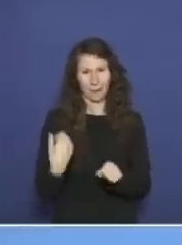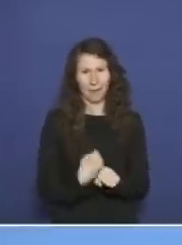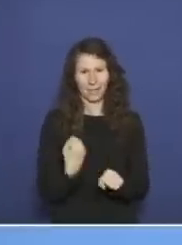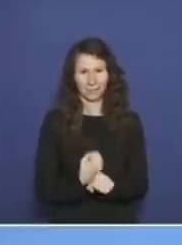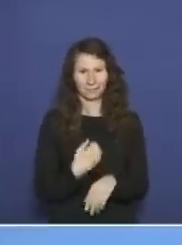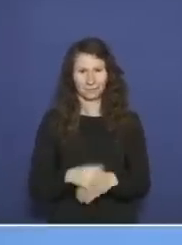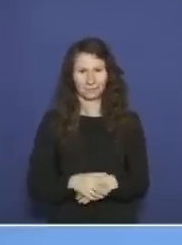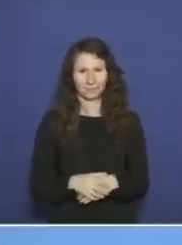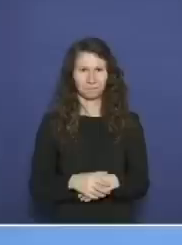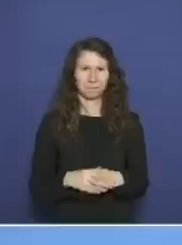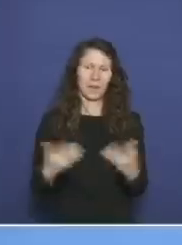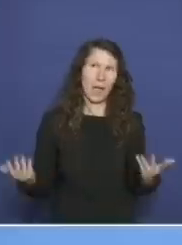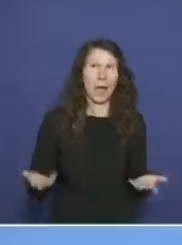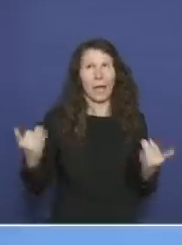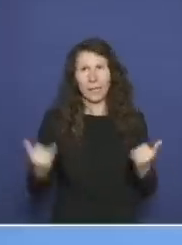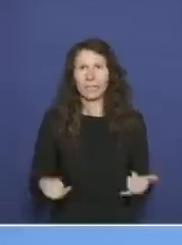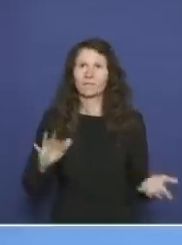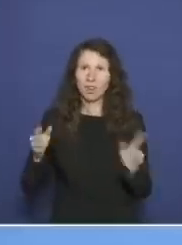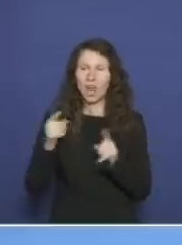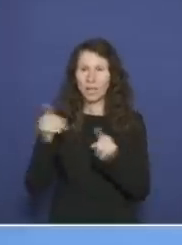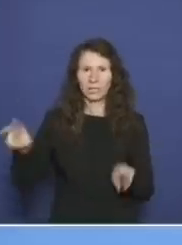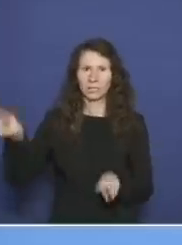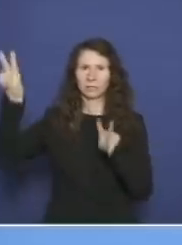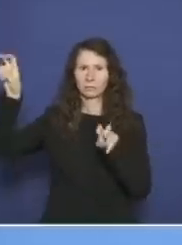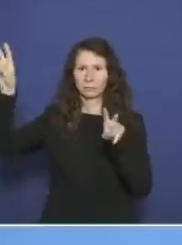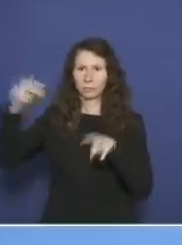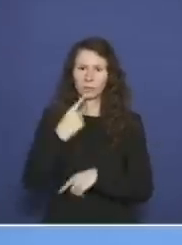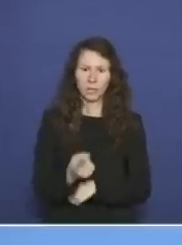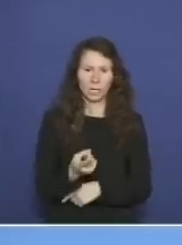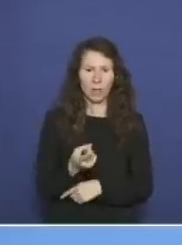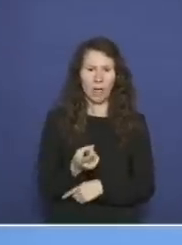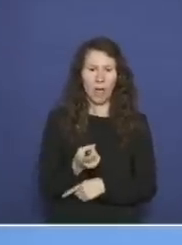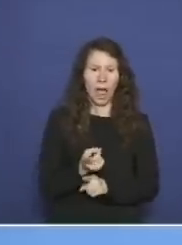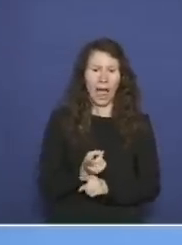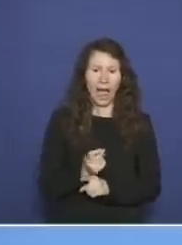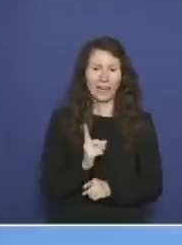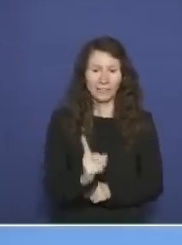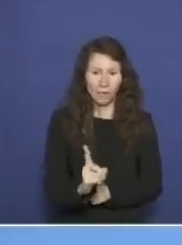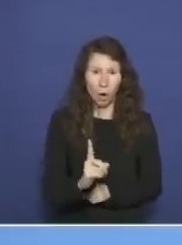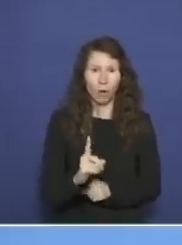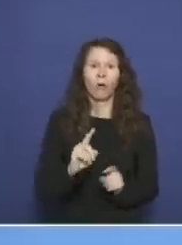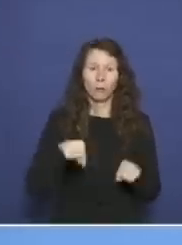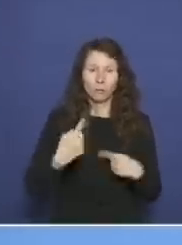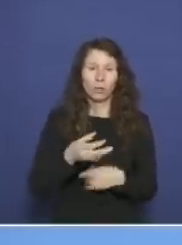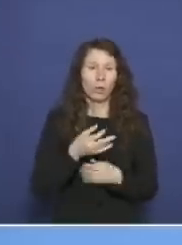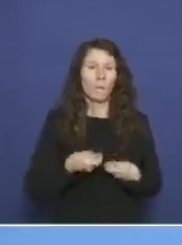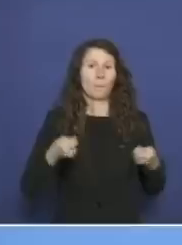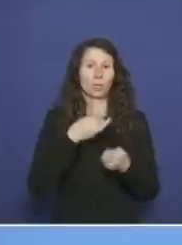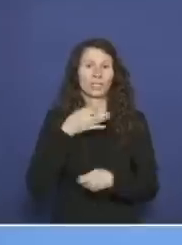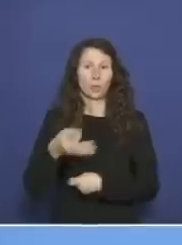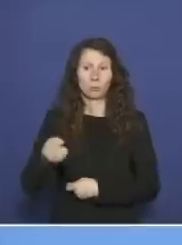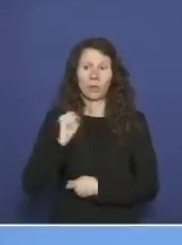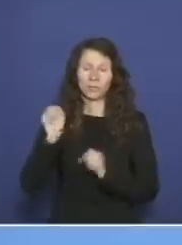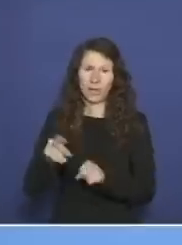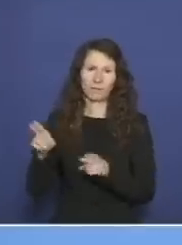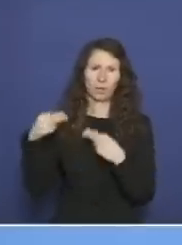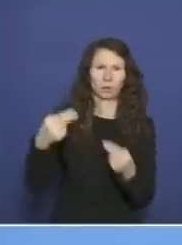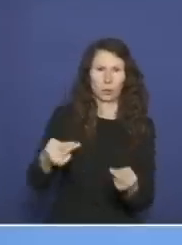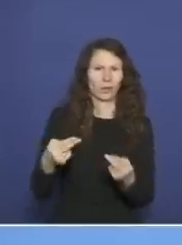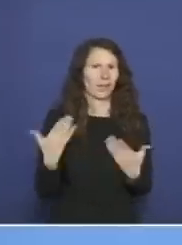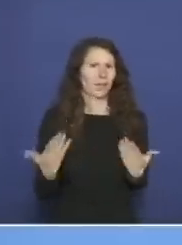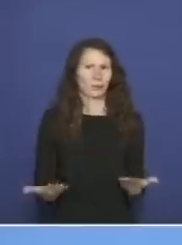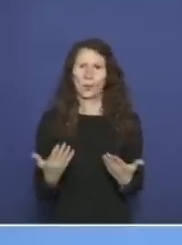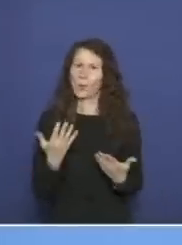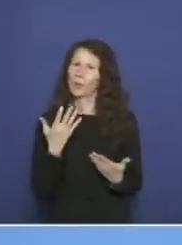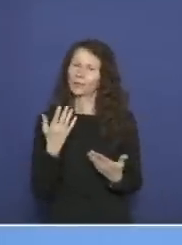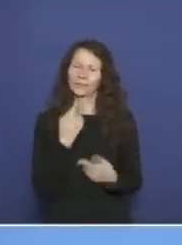die Überschrift. Spahn sagt, innerhalb einer Woche kann die Bundesnotbremse wieder eingeführt werden. Das war jetzt nicht meine Botschaft an dieser Stelle,